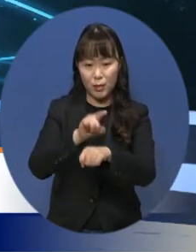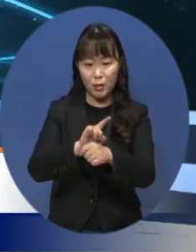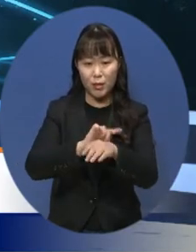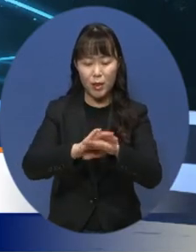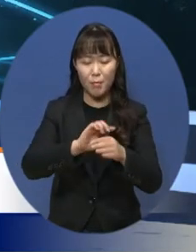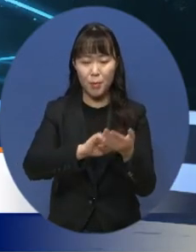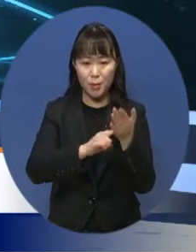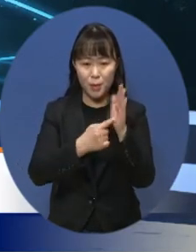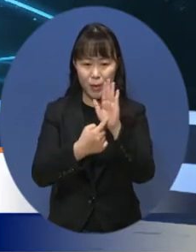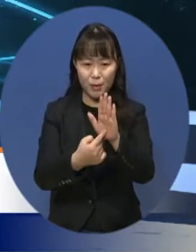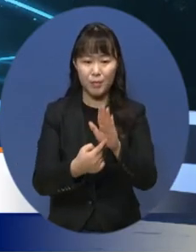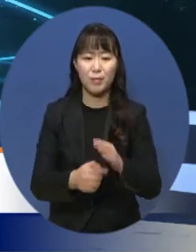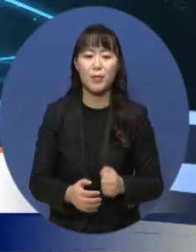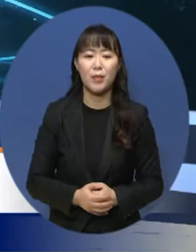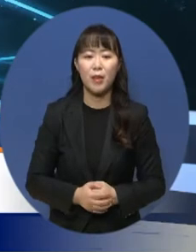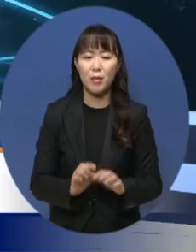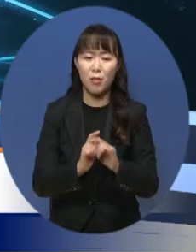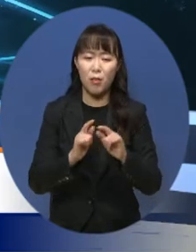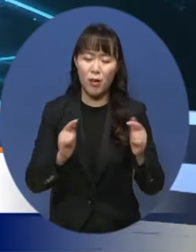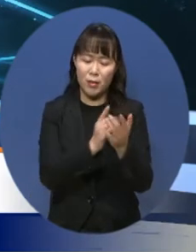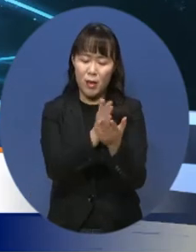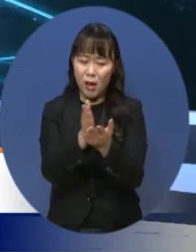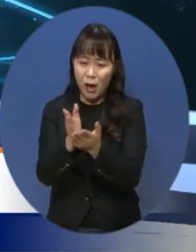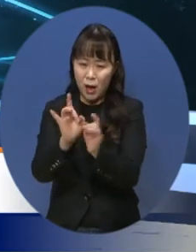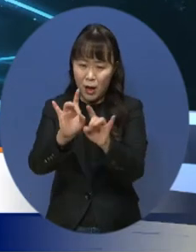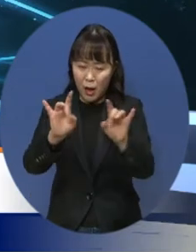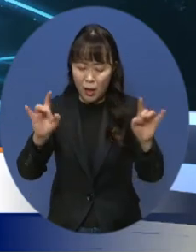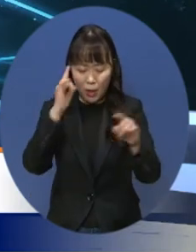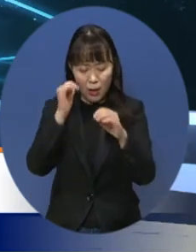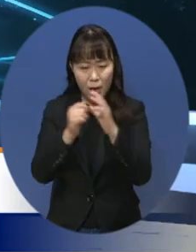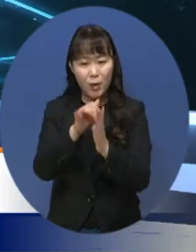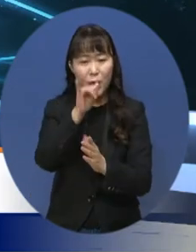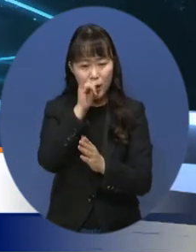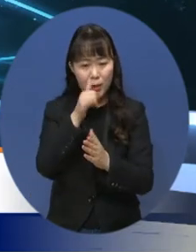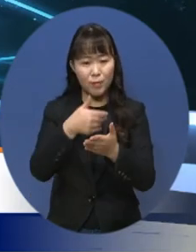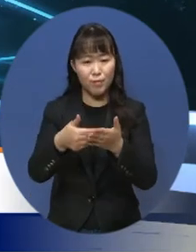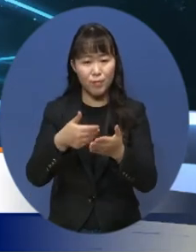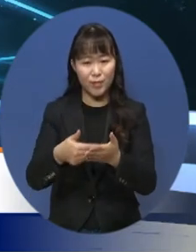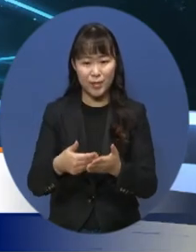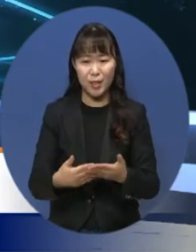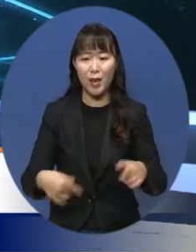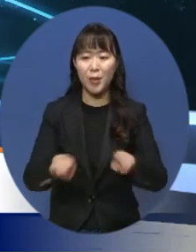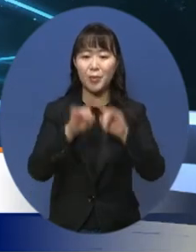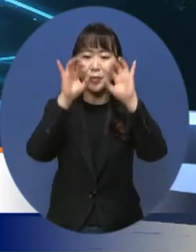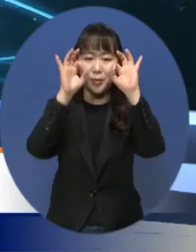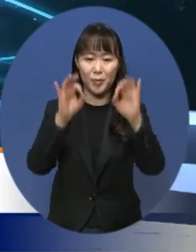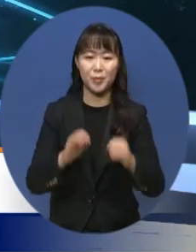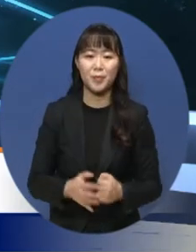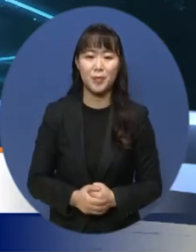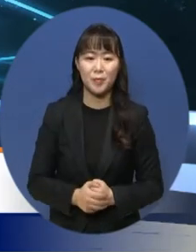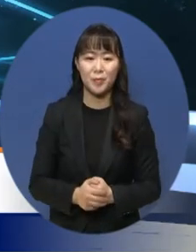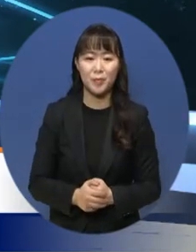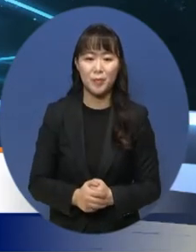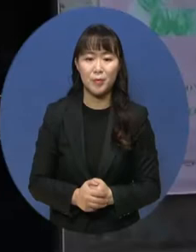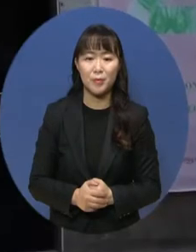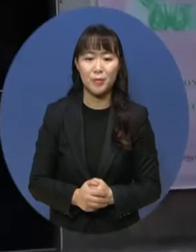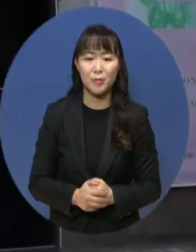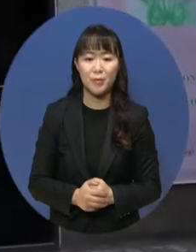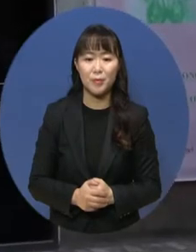선보였습니다 다양한 장로와 저마다 에 개성 넘치는 작품들을 이소영 기자가 만나봤습니다